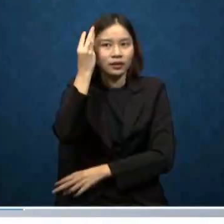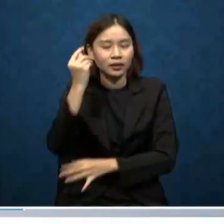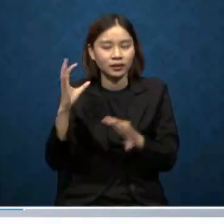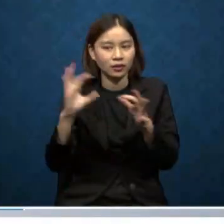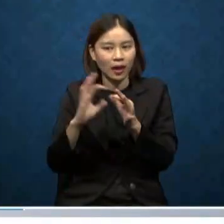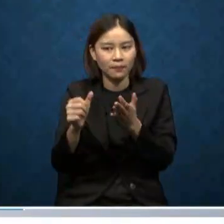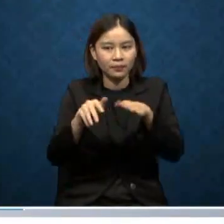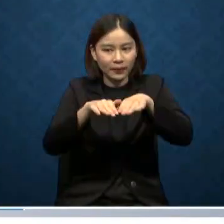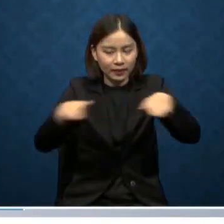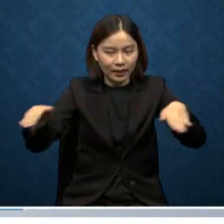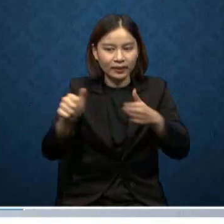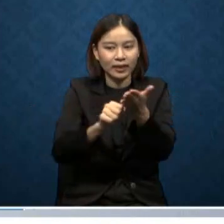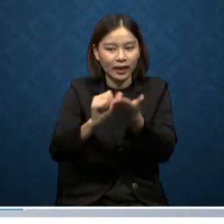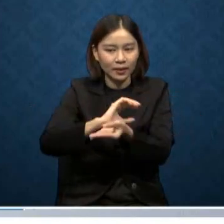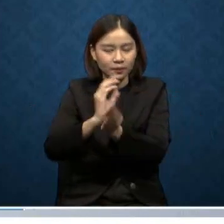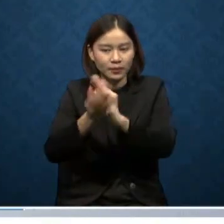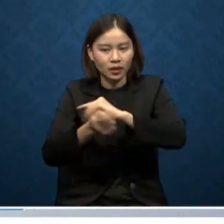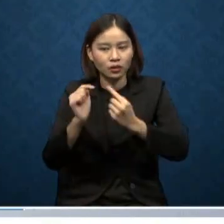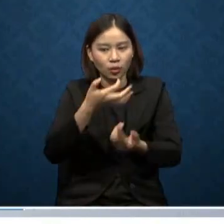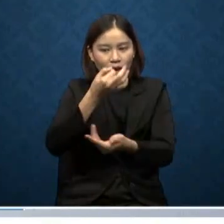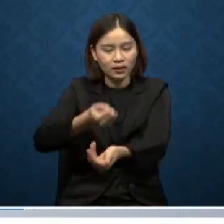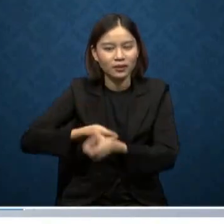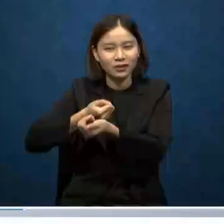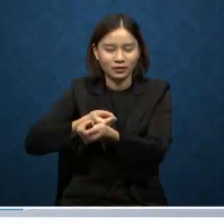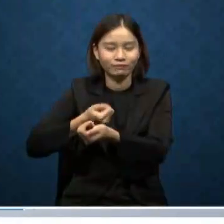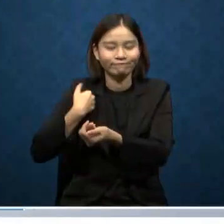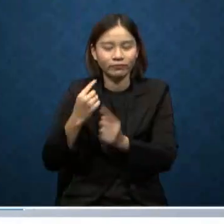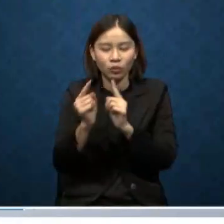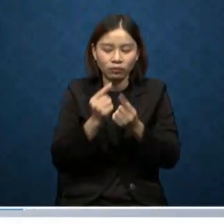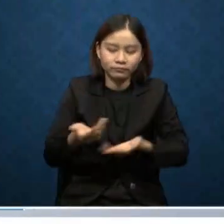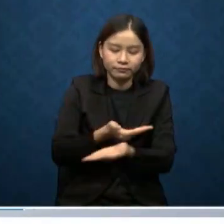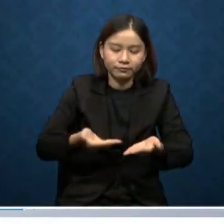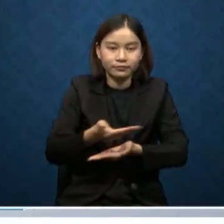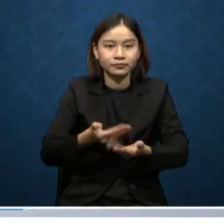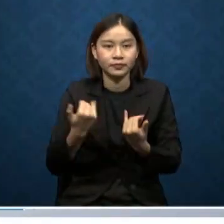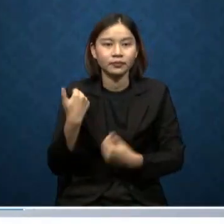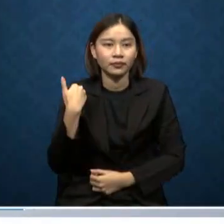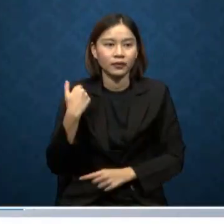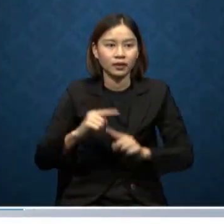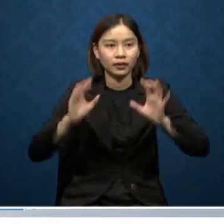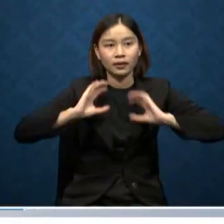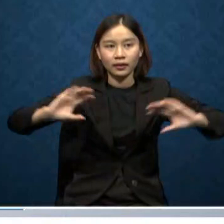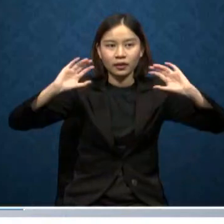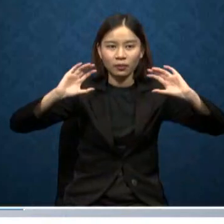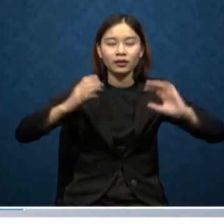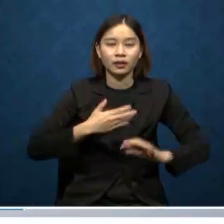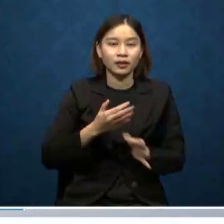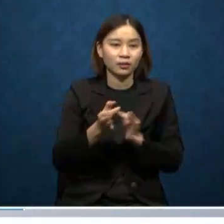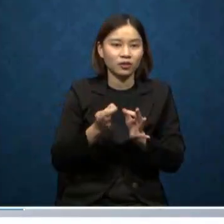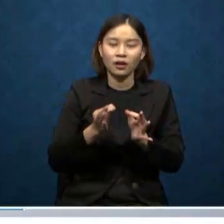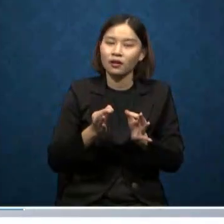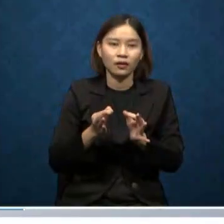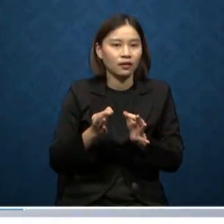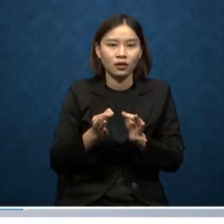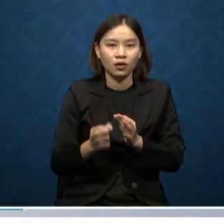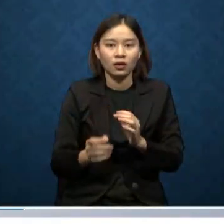การปรับเกน ในเรื่องของภาคกเกษตรเพิมก็อาจะมีการพดคยกัครั แต่ใสำรบตัวรัฐบาลเองต้เรีดควเครอบ วาเราไม่เคพ